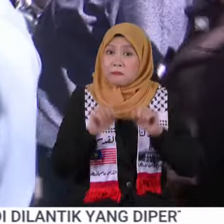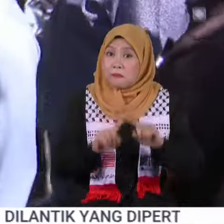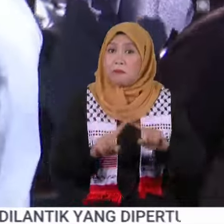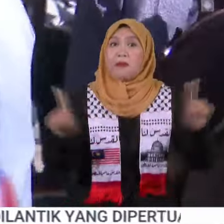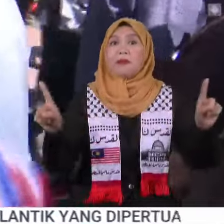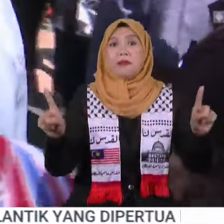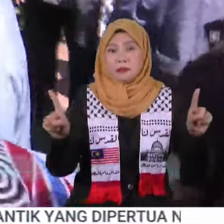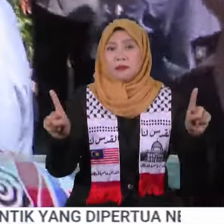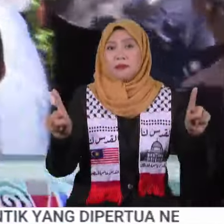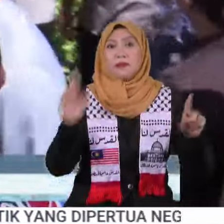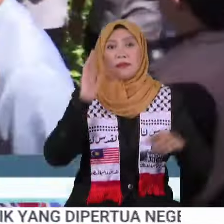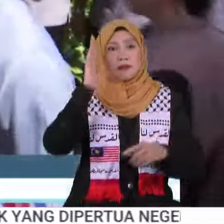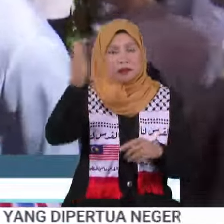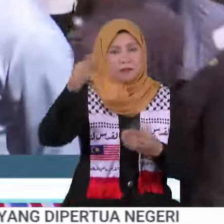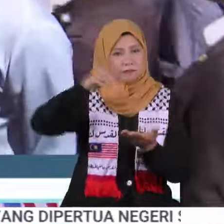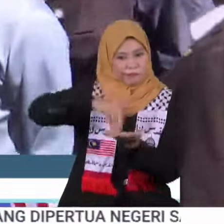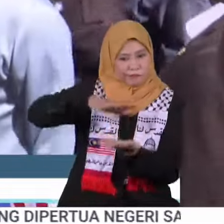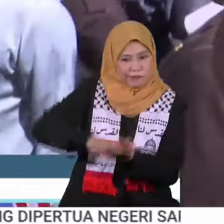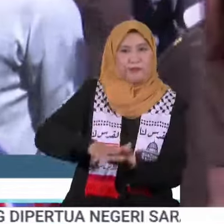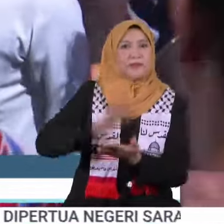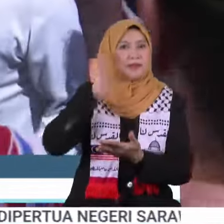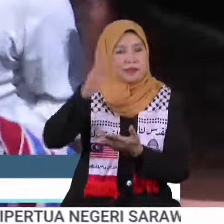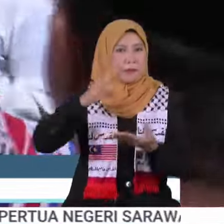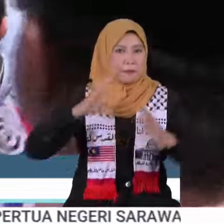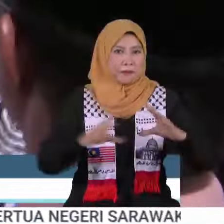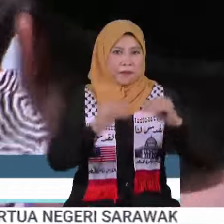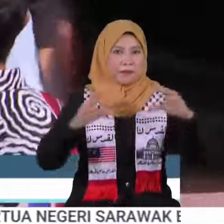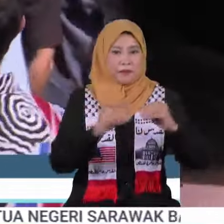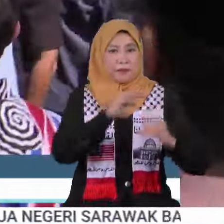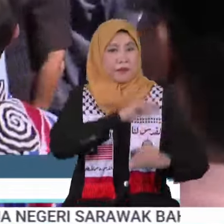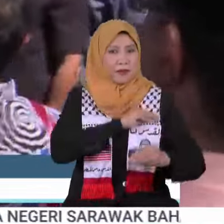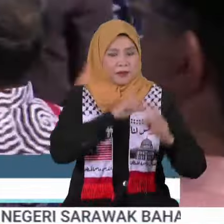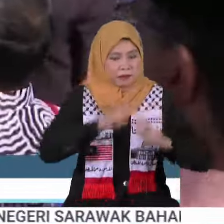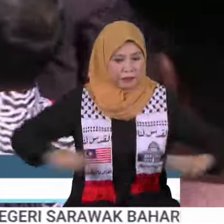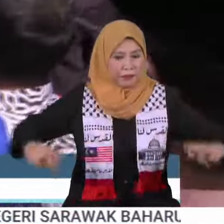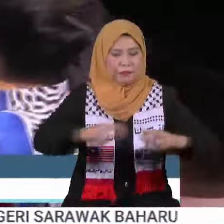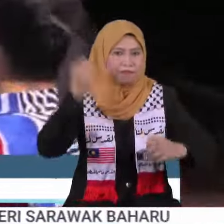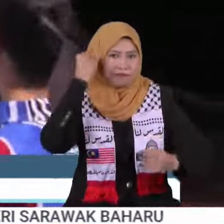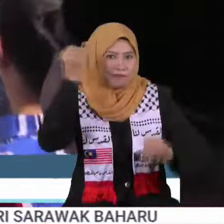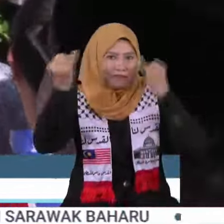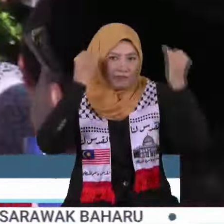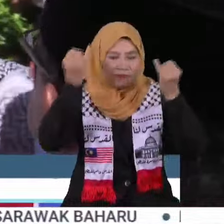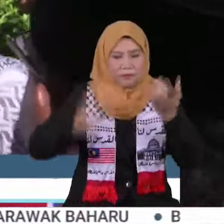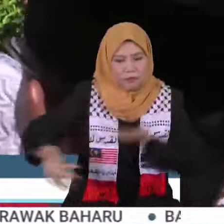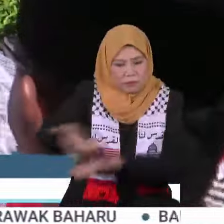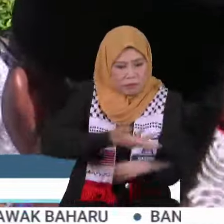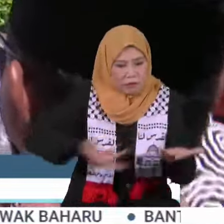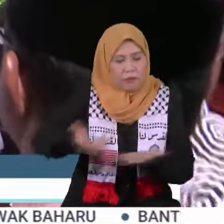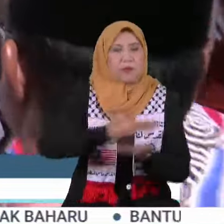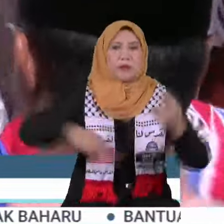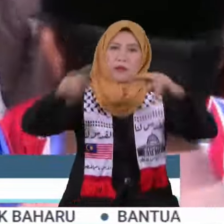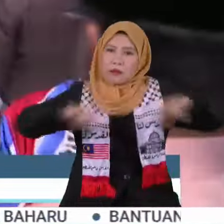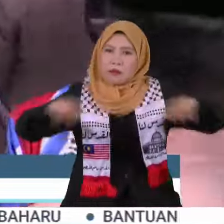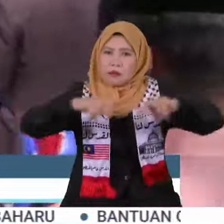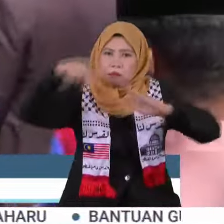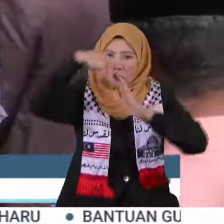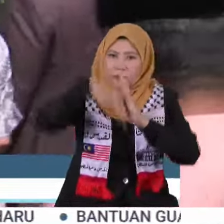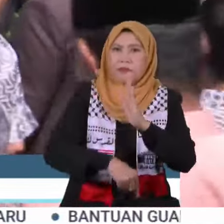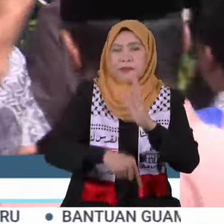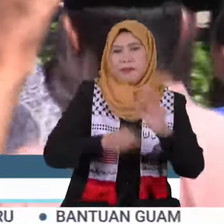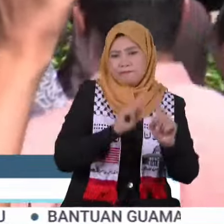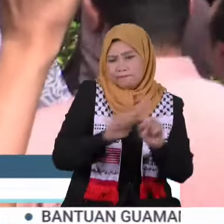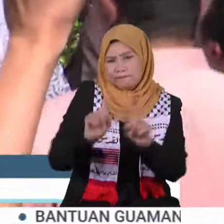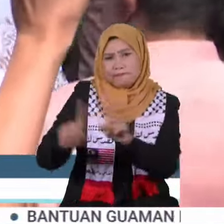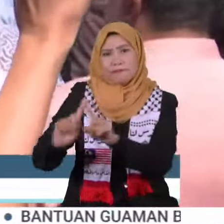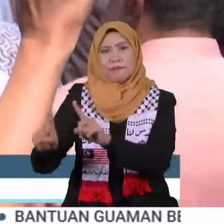Bagaimanapun, perkara berkenaan bakal dimuktamadkan Jemaah Menteri selepas mendengar pandangan pelbagai pihak dan kajian mendalam melibatkan pelbagai